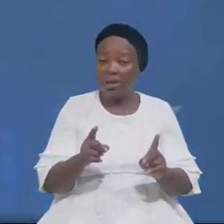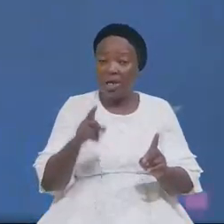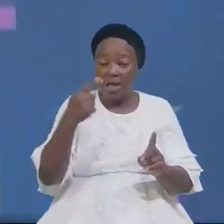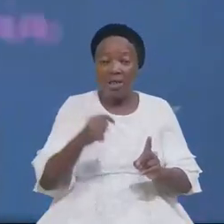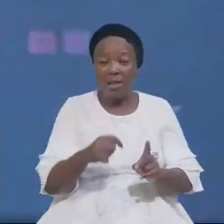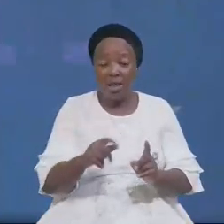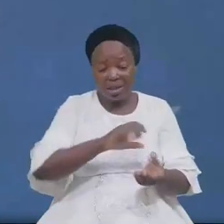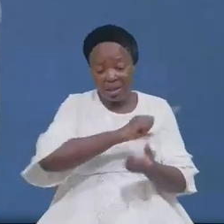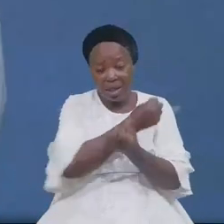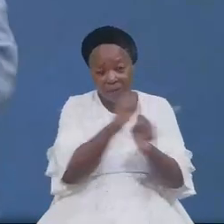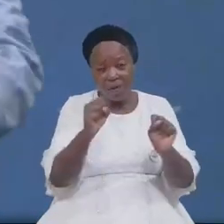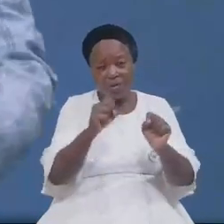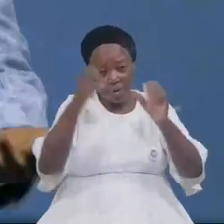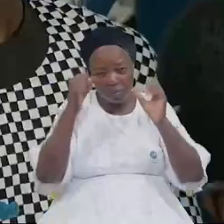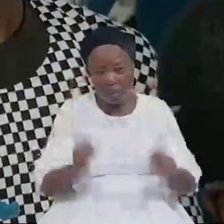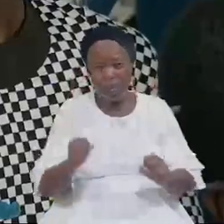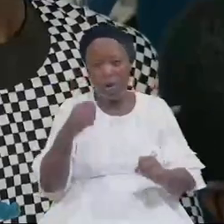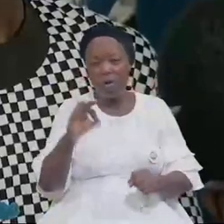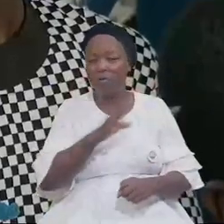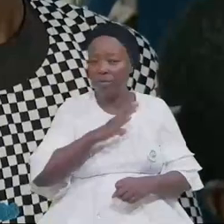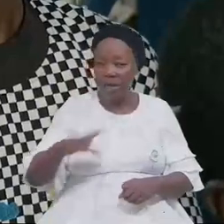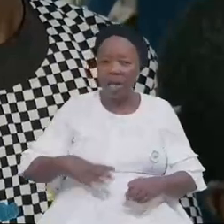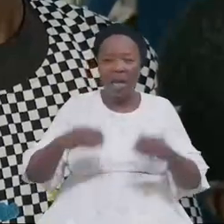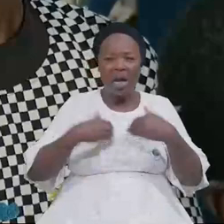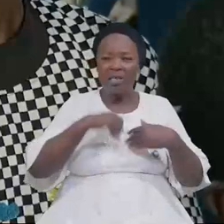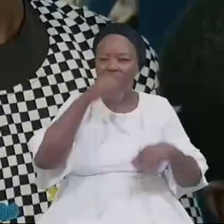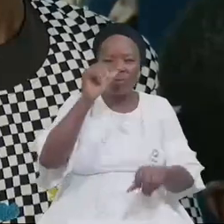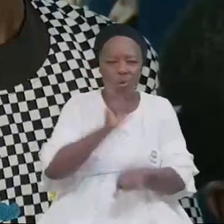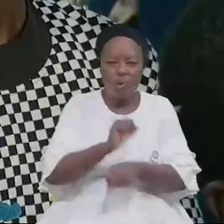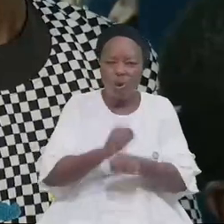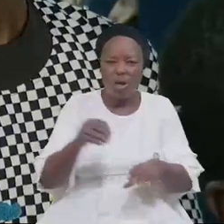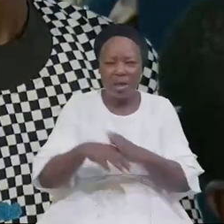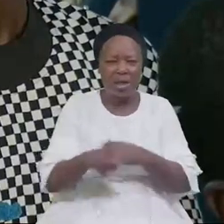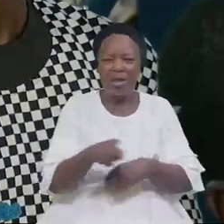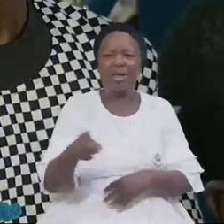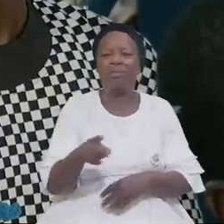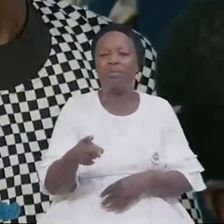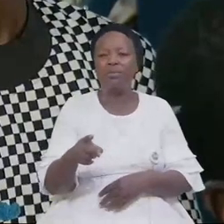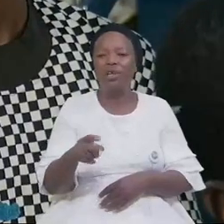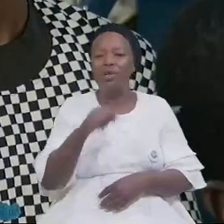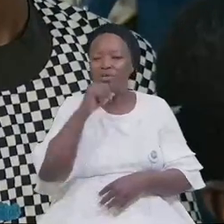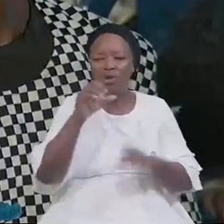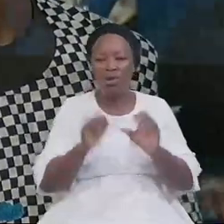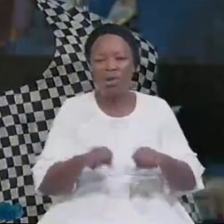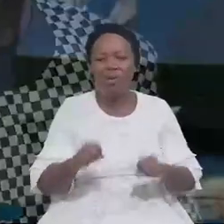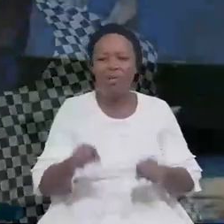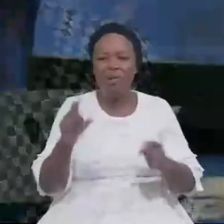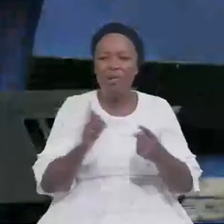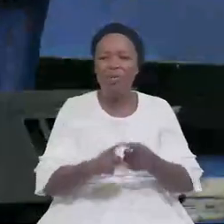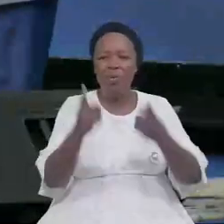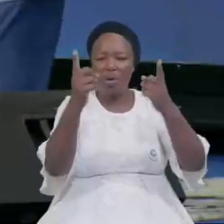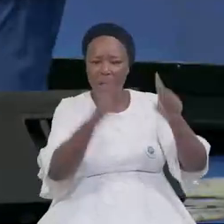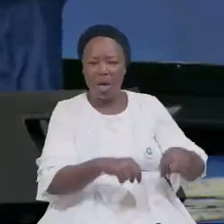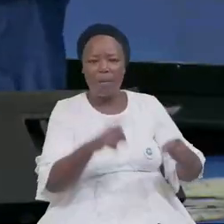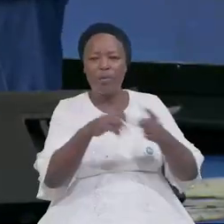puissance régénératrice de Christ n'a pas agi en eux. Et ils n'étaient pas en mesure de venir